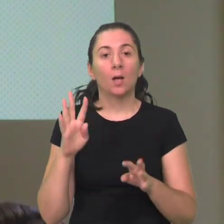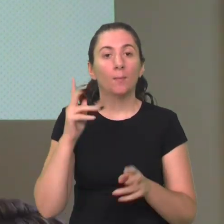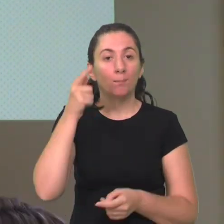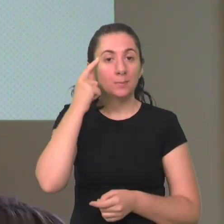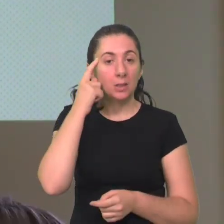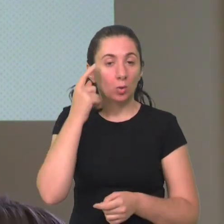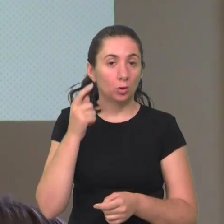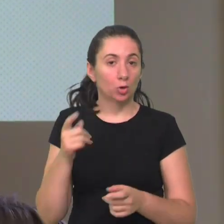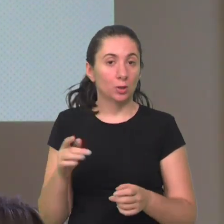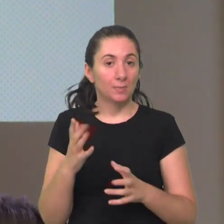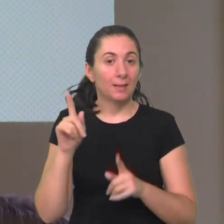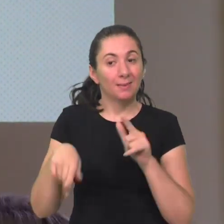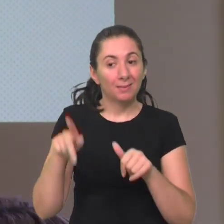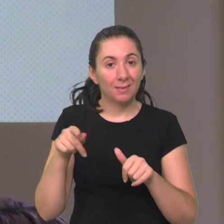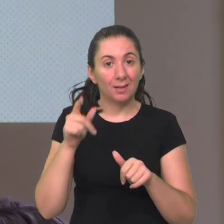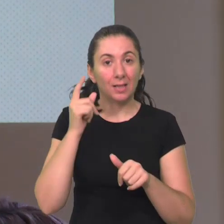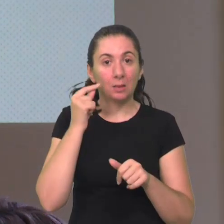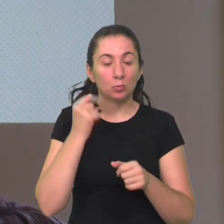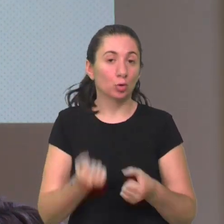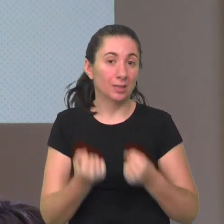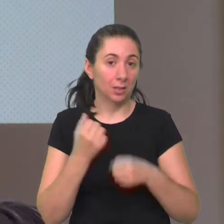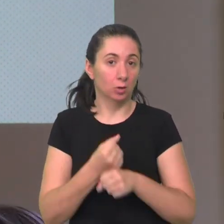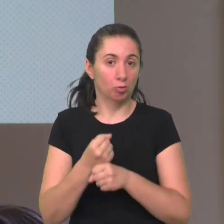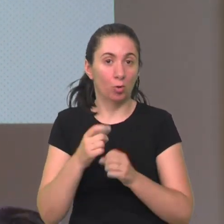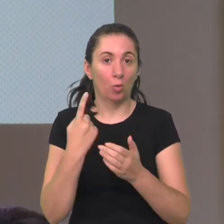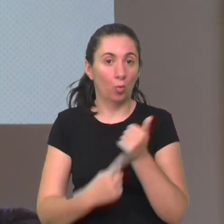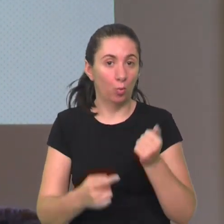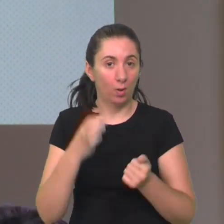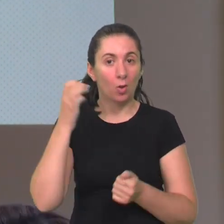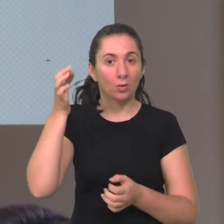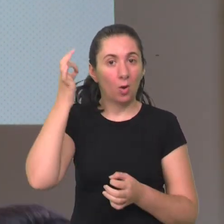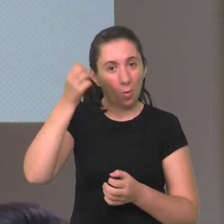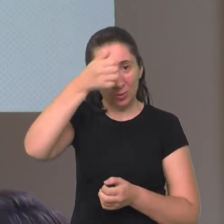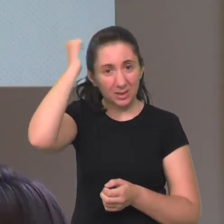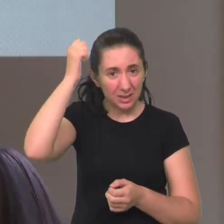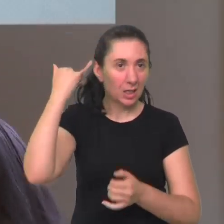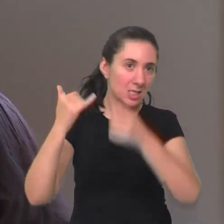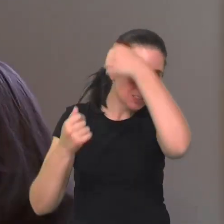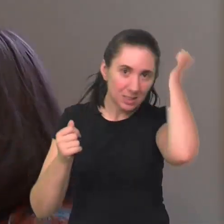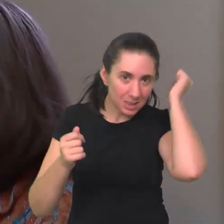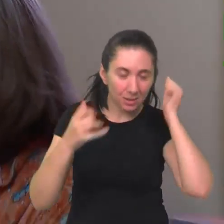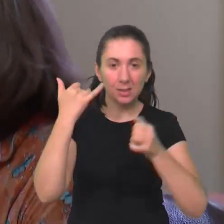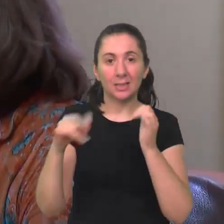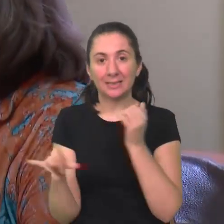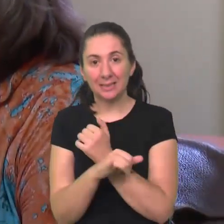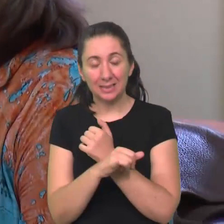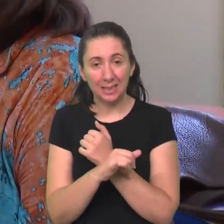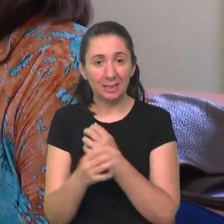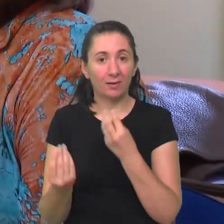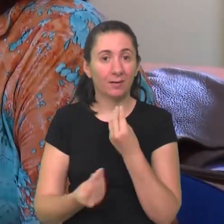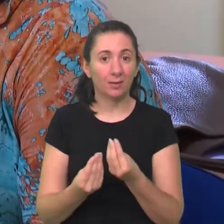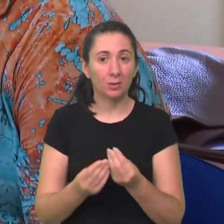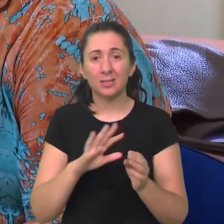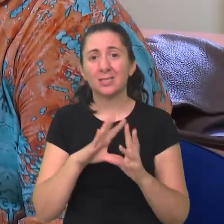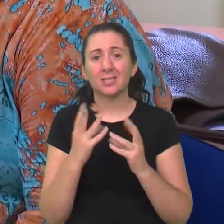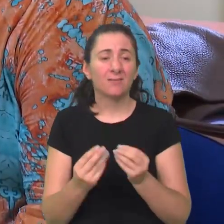psihosocijalnom smislu, jer neki muškarci se teško nose s tim, pa začešljavaju, prečešljavaju, skrivaju i na